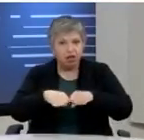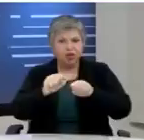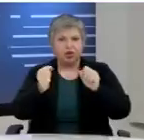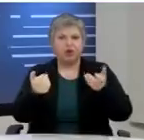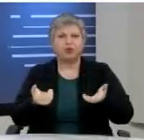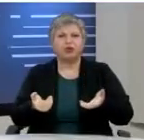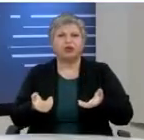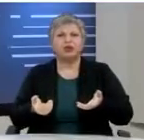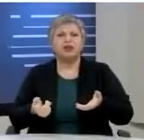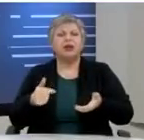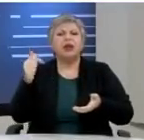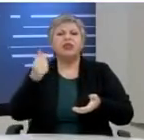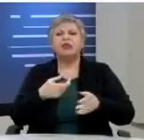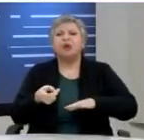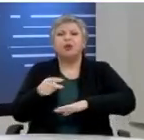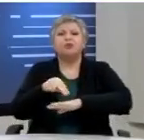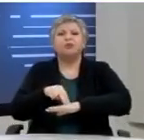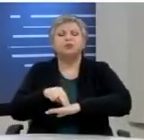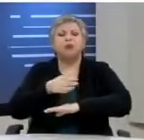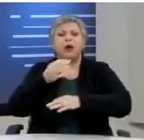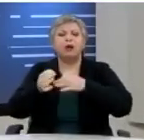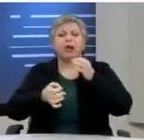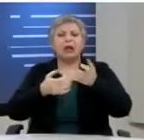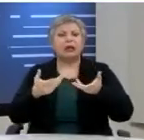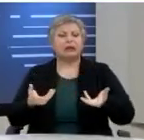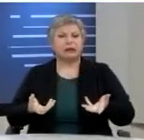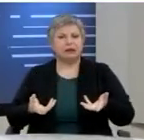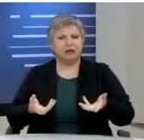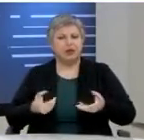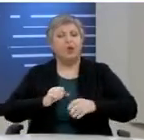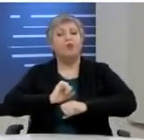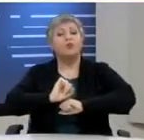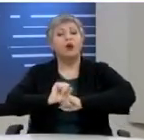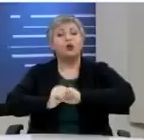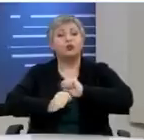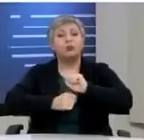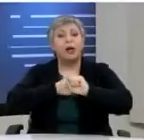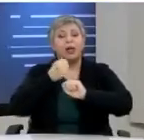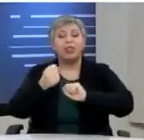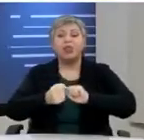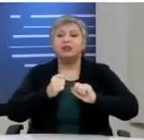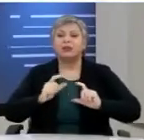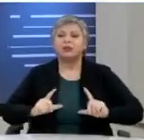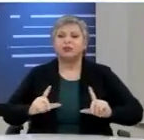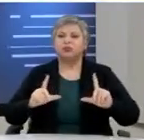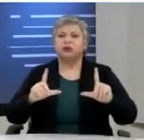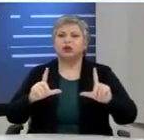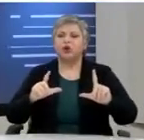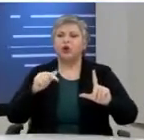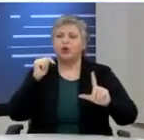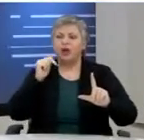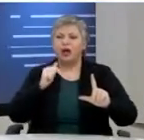λοιπόν τι κάνετε. Αυτό το οποίο κάνετε είναι να προσπαθείτε να δημιουργήσετε, να παραπληροφορήσετε τον ελληνικό λαό,